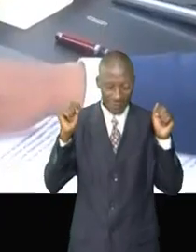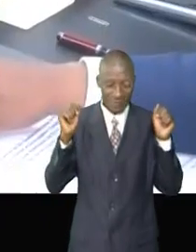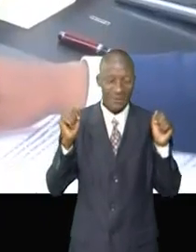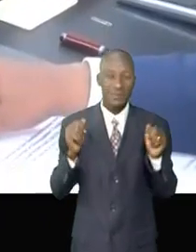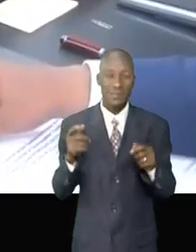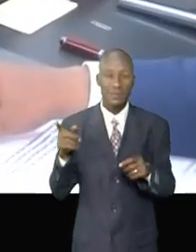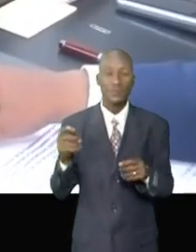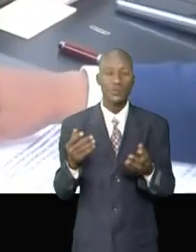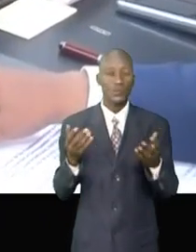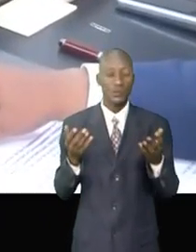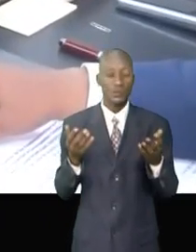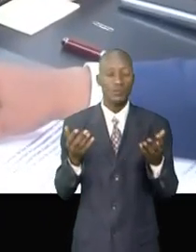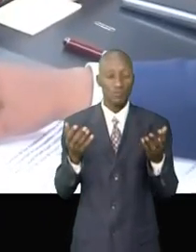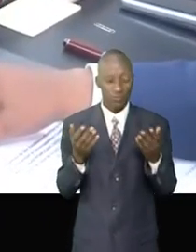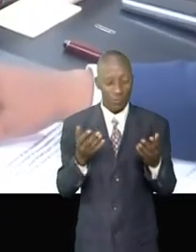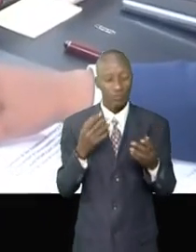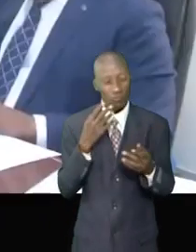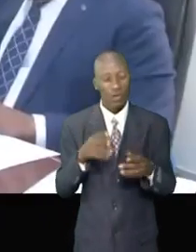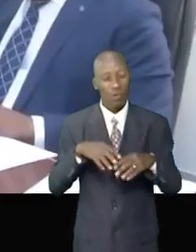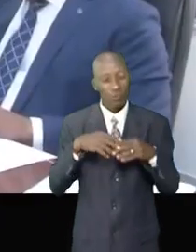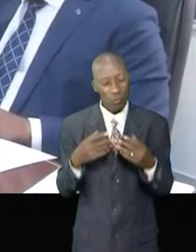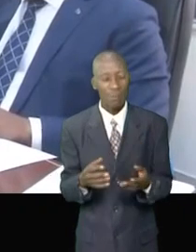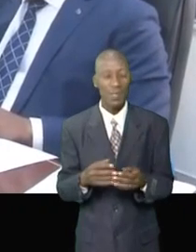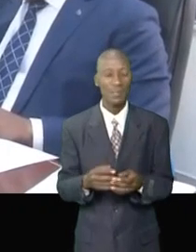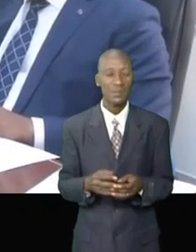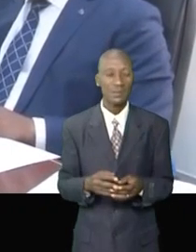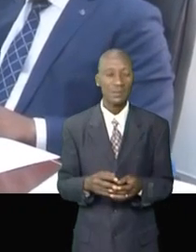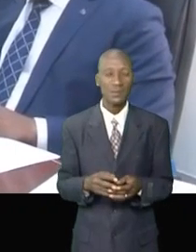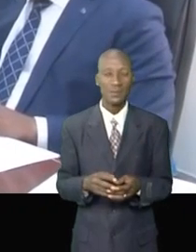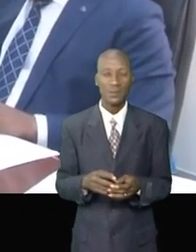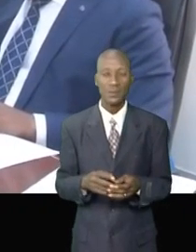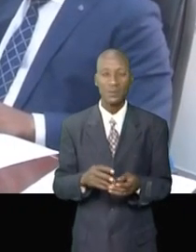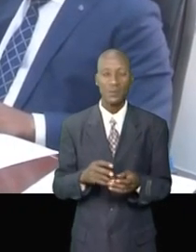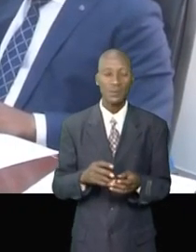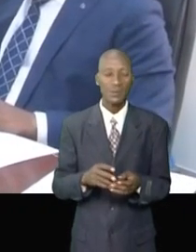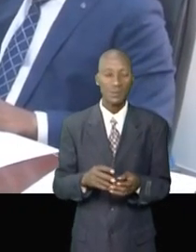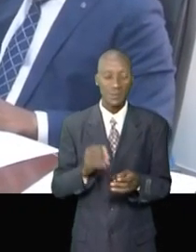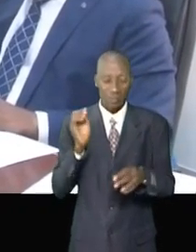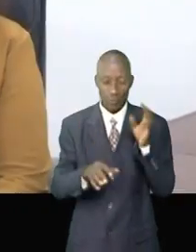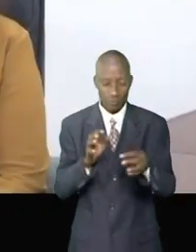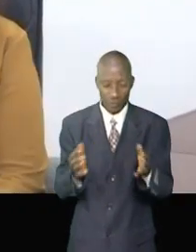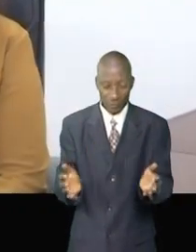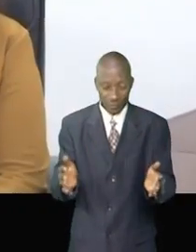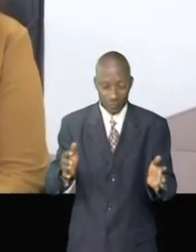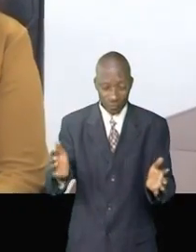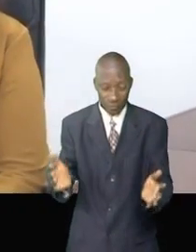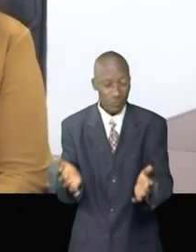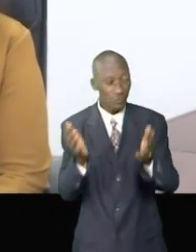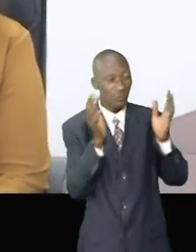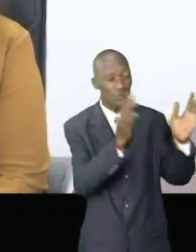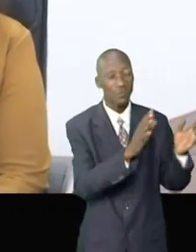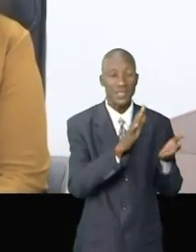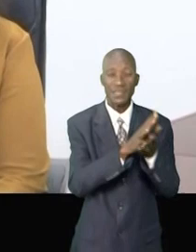de gestion des déchets permettra à moyenne échéance de transformer les déchets en opportunités économiques et